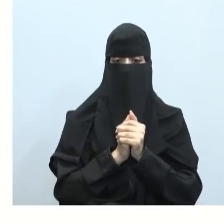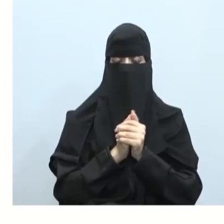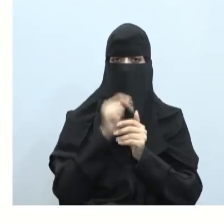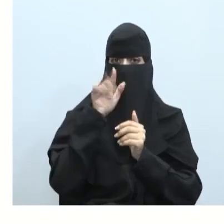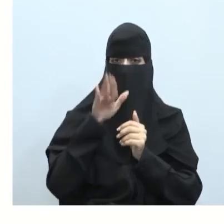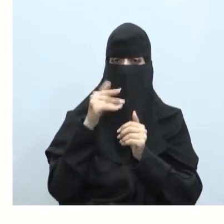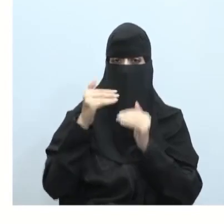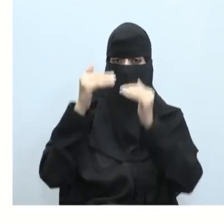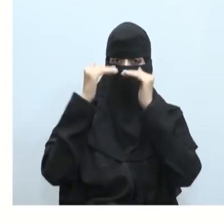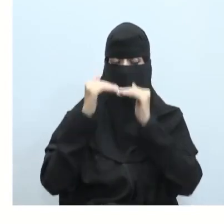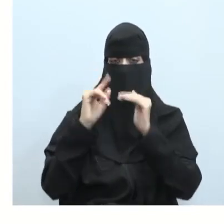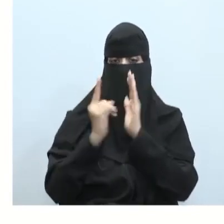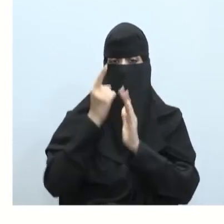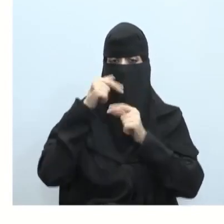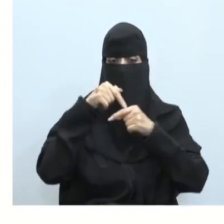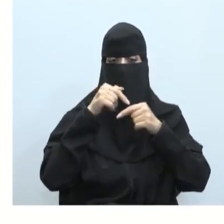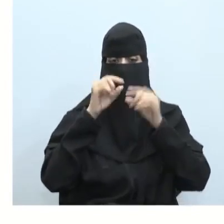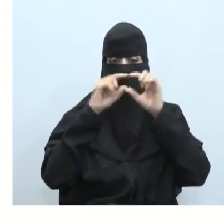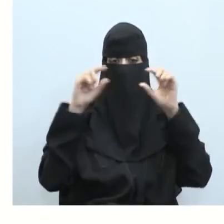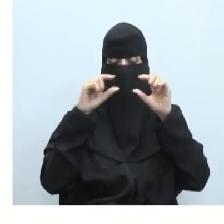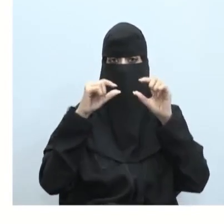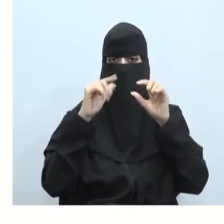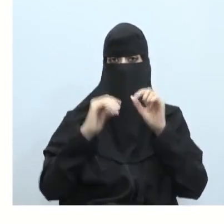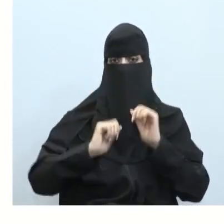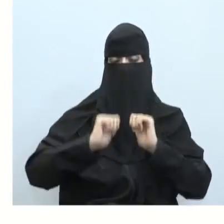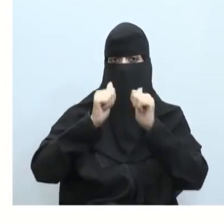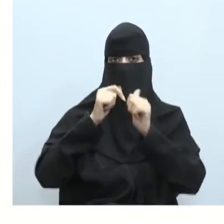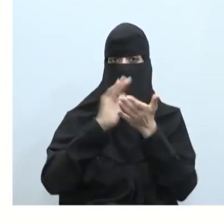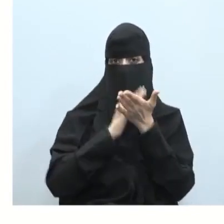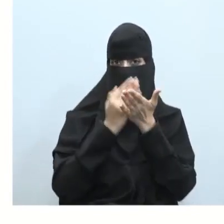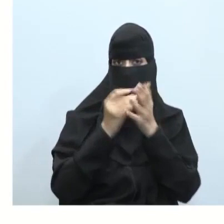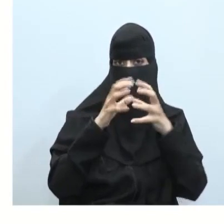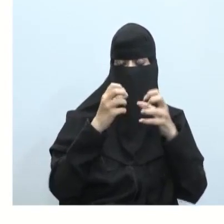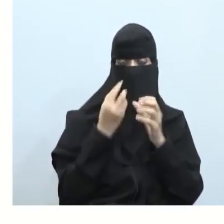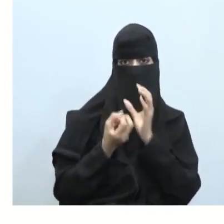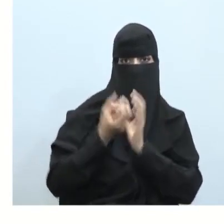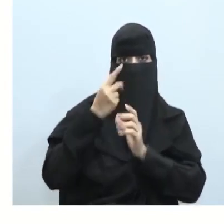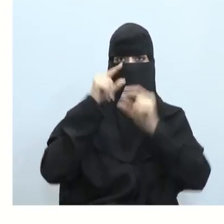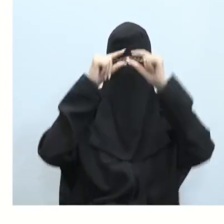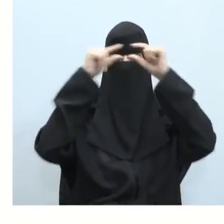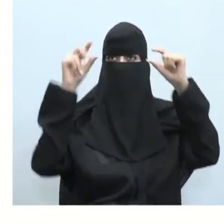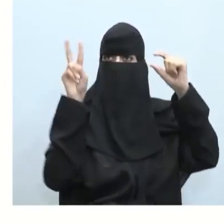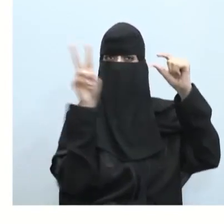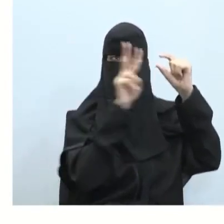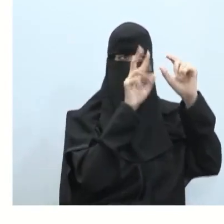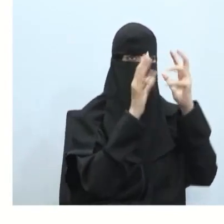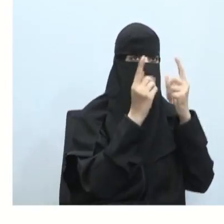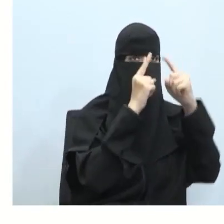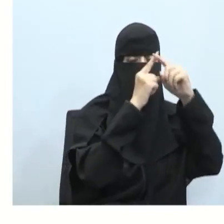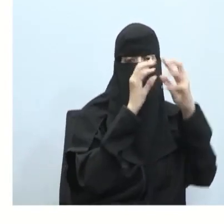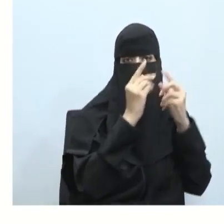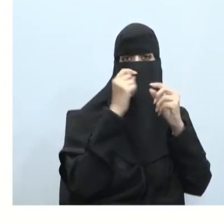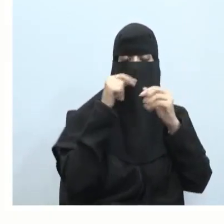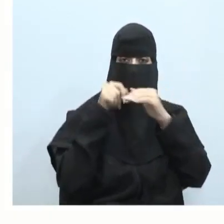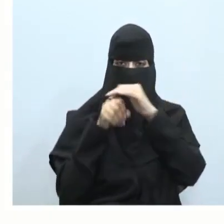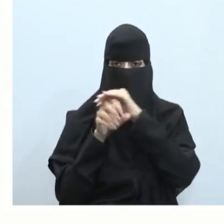الخطوه الاولى في تصحيح اخطاء تركيب الجمل الخطوه الاولى هي قيام المترجم او المفسر باكتشاف اخطاء تركيب الجمل وبالتالي عرض الرسائل